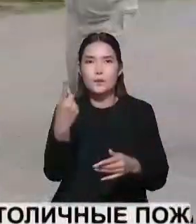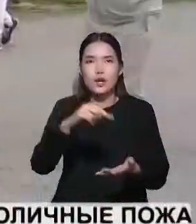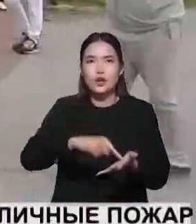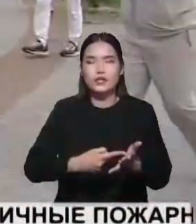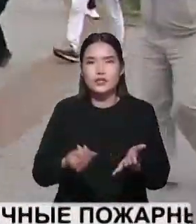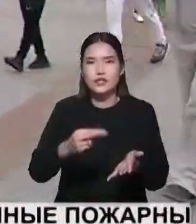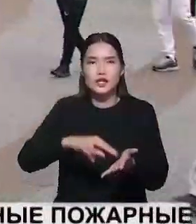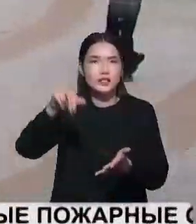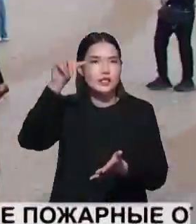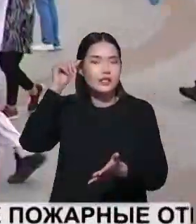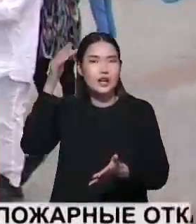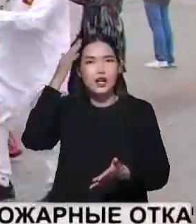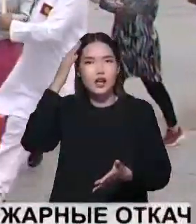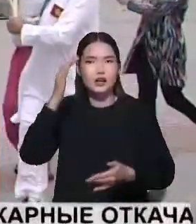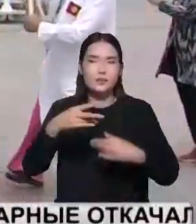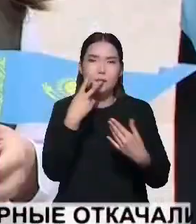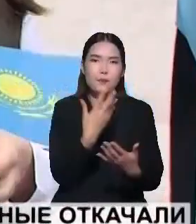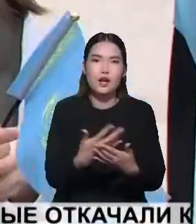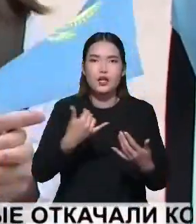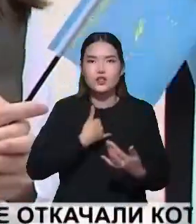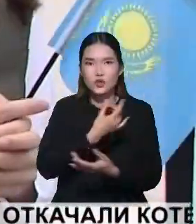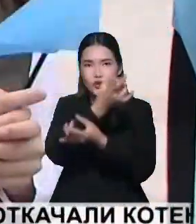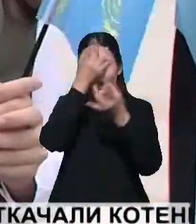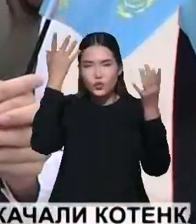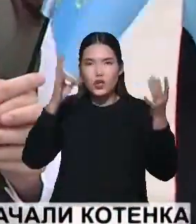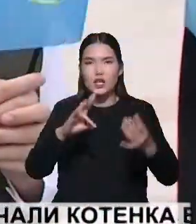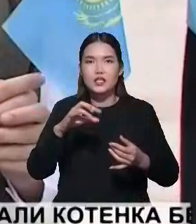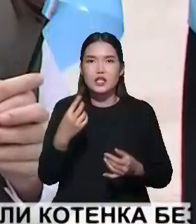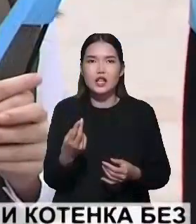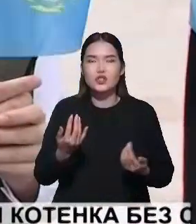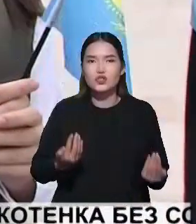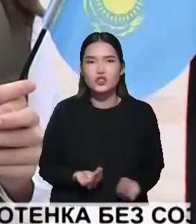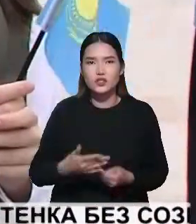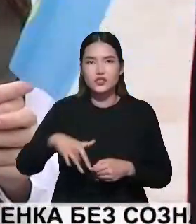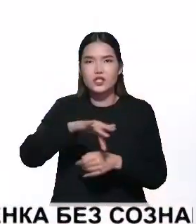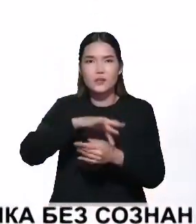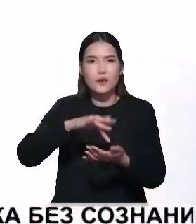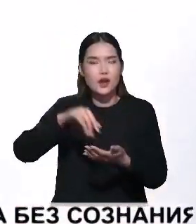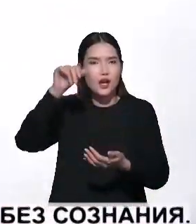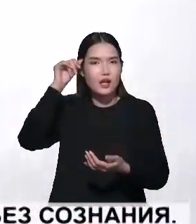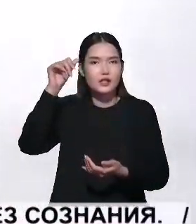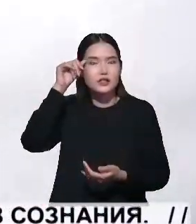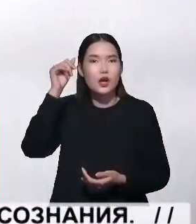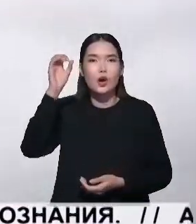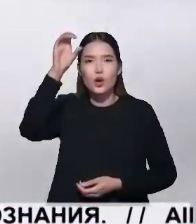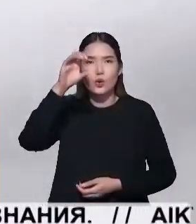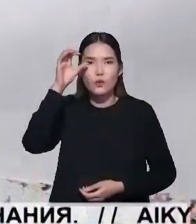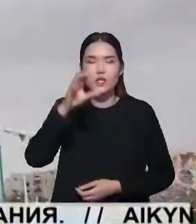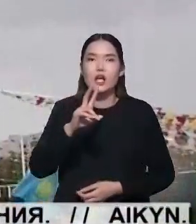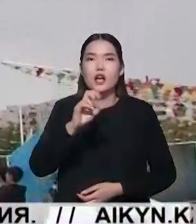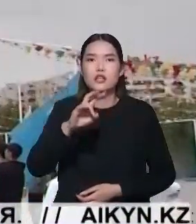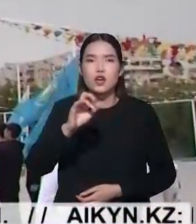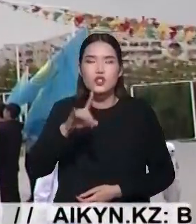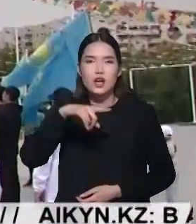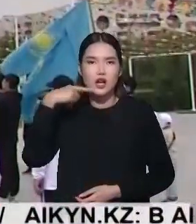станет Кыргызстан. Они намерены продемонстрировать нашу культуру и традиции жителям стран Центральной Азии – Кыргызстана, Узбекистана, Таджикистана и